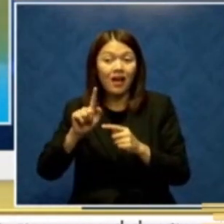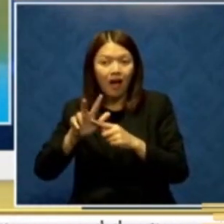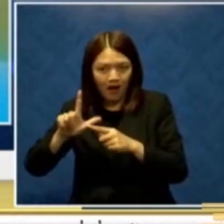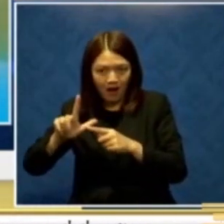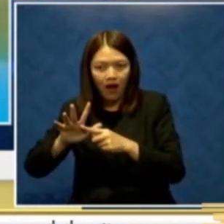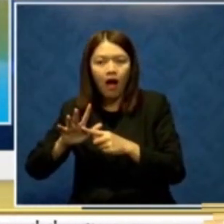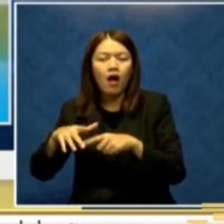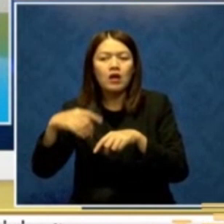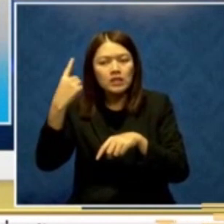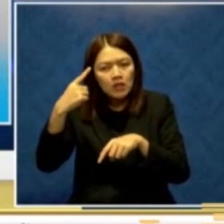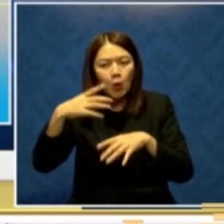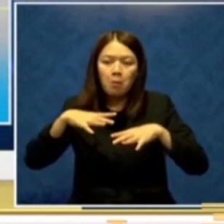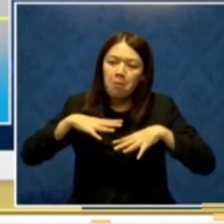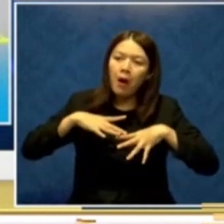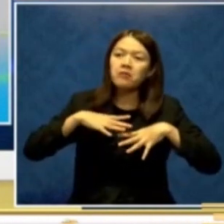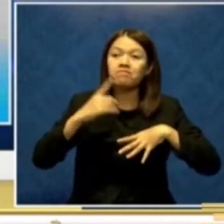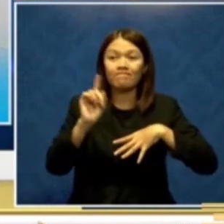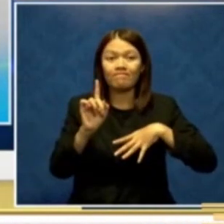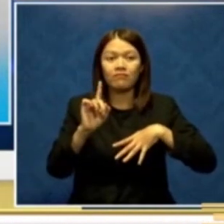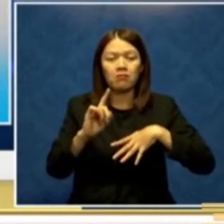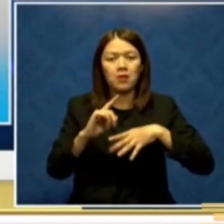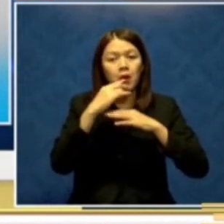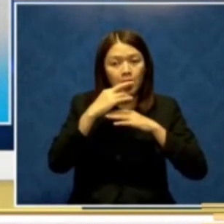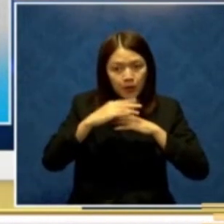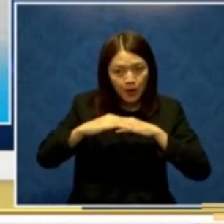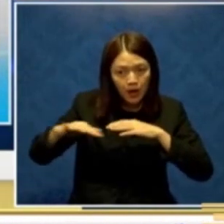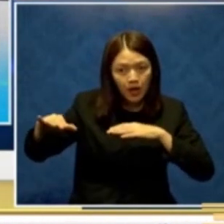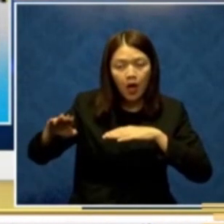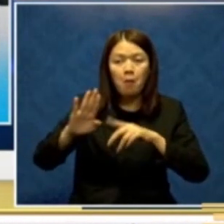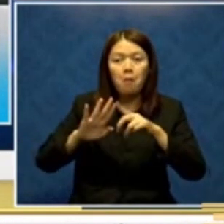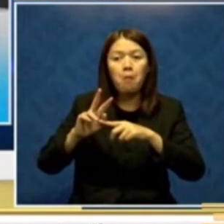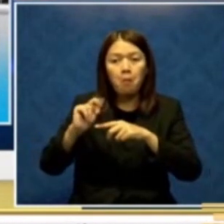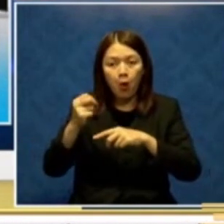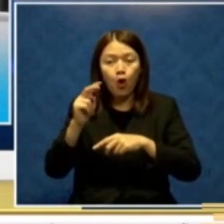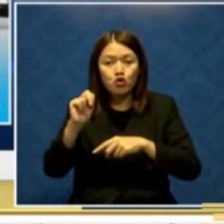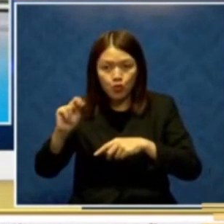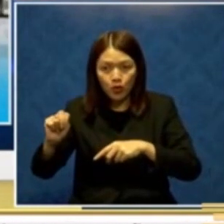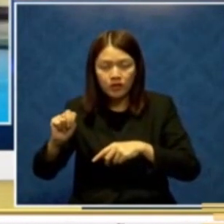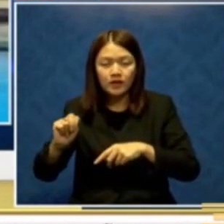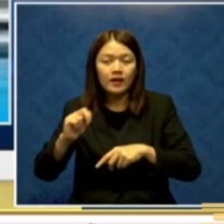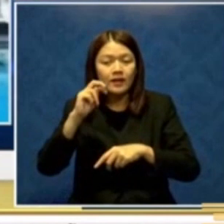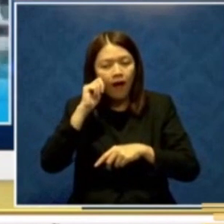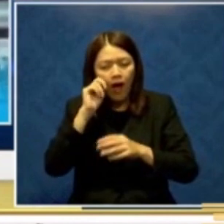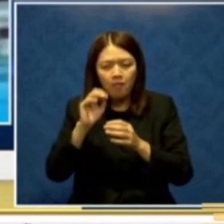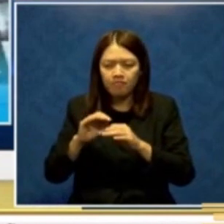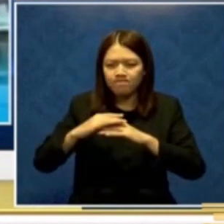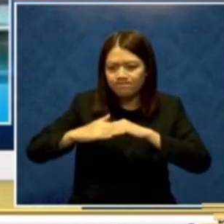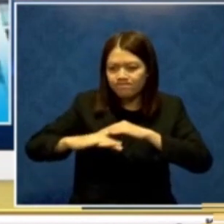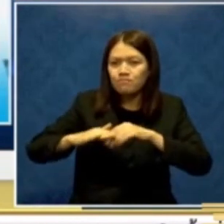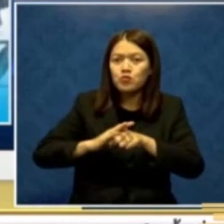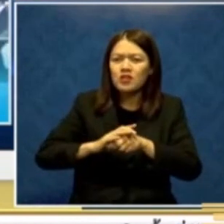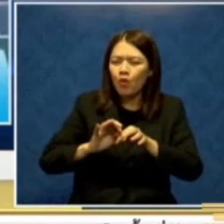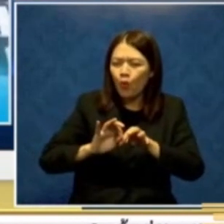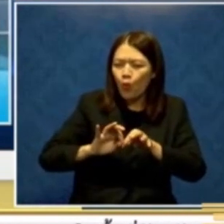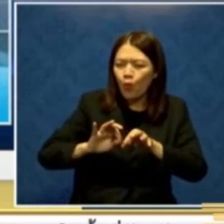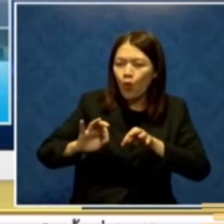ลสีธรรมราสมีแ่งท่องเที่วพักผลคือชายหาทะเลบอนุลระดับน้ำตื่นมีความยา